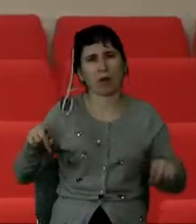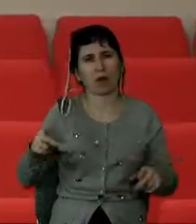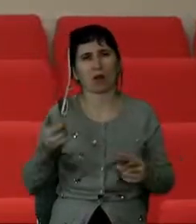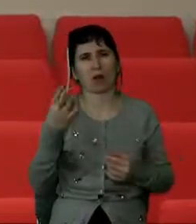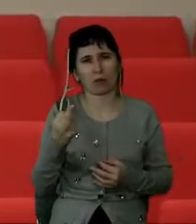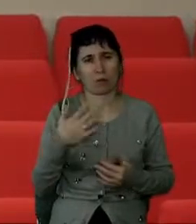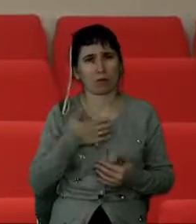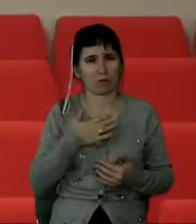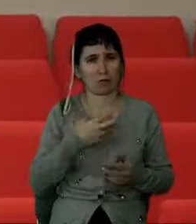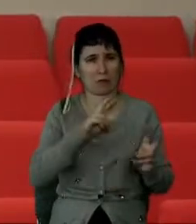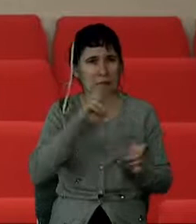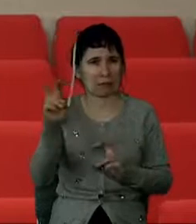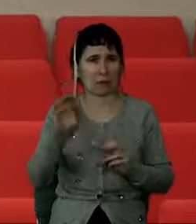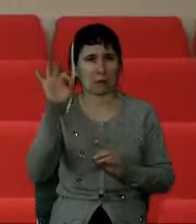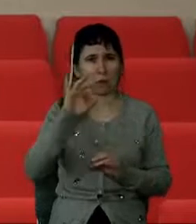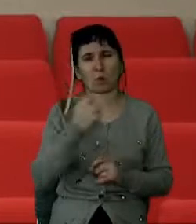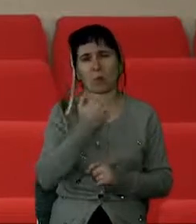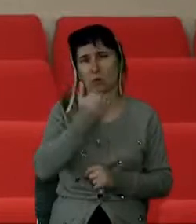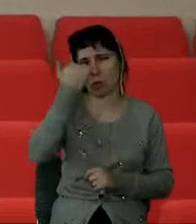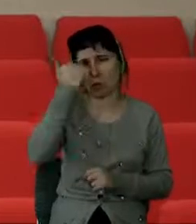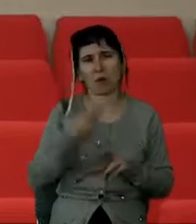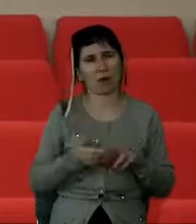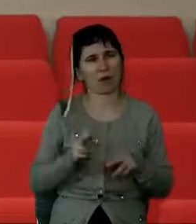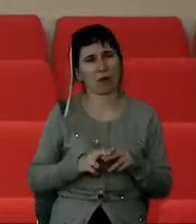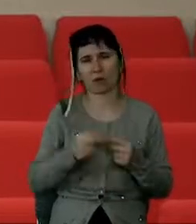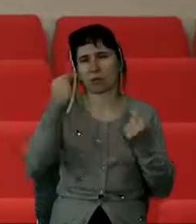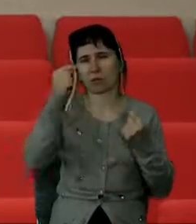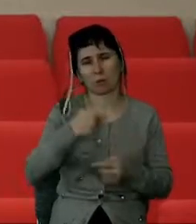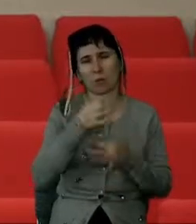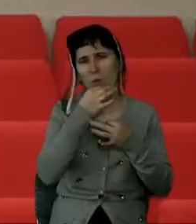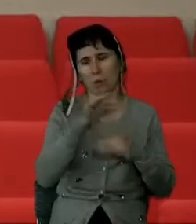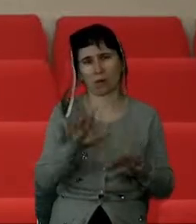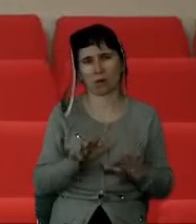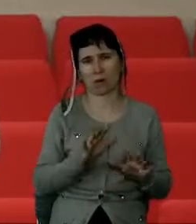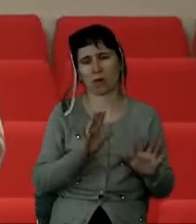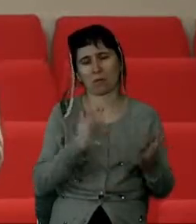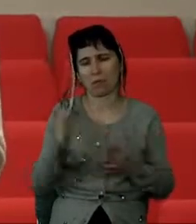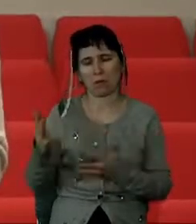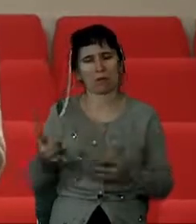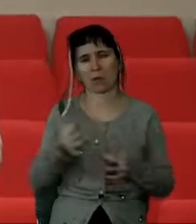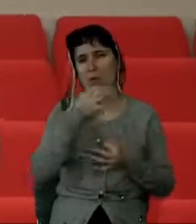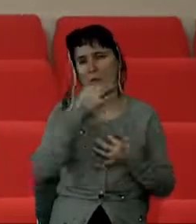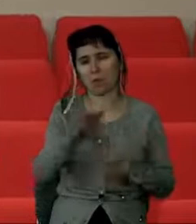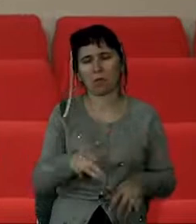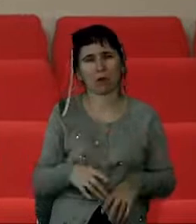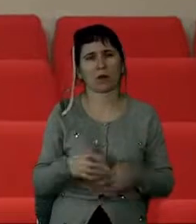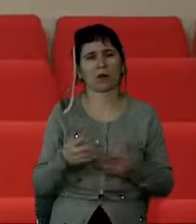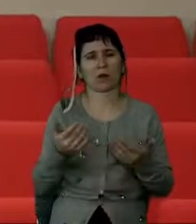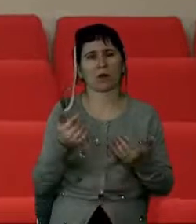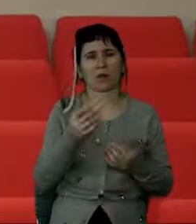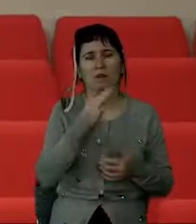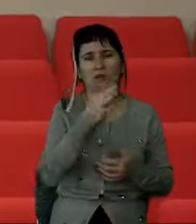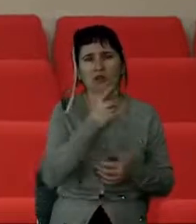Але мені здається, що тема подяки, вона є актуальна в повсякденні нашому. Нам є за що